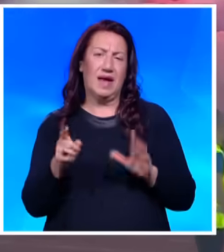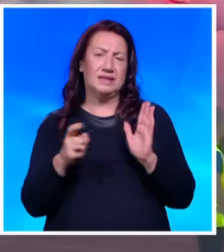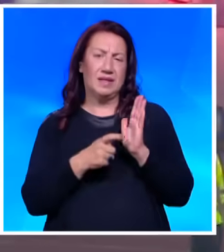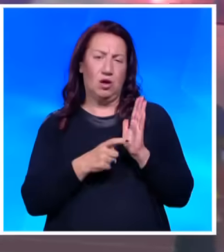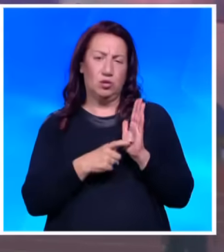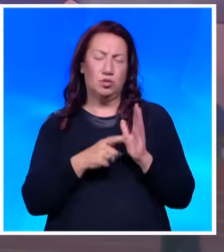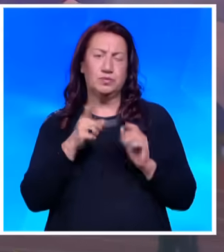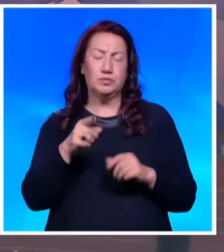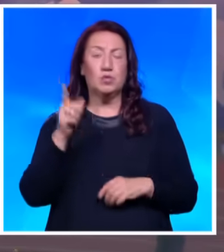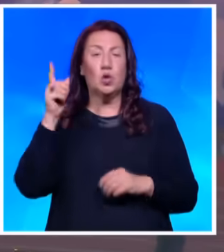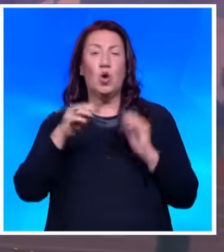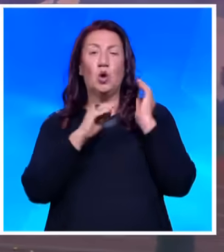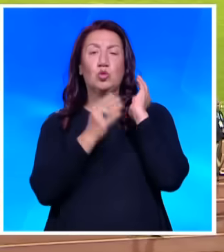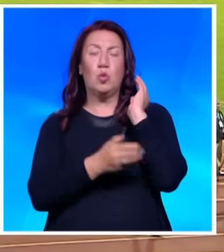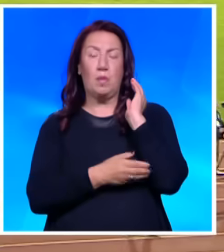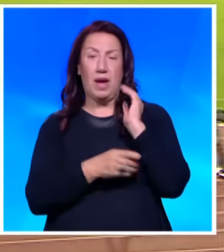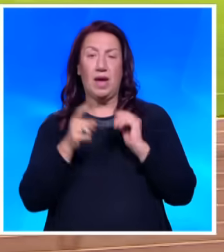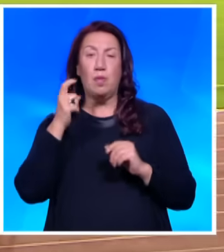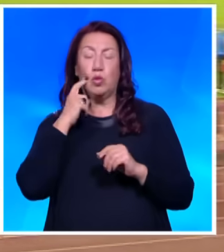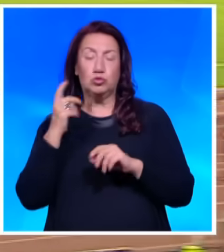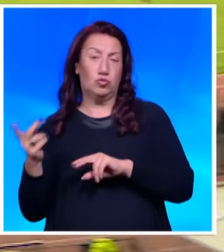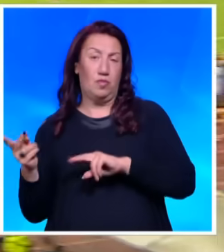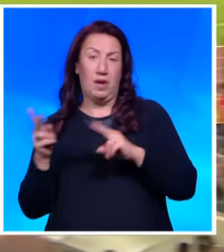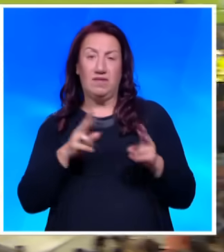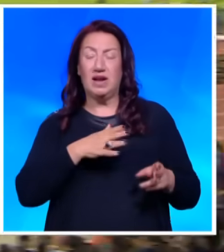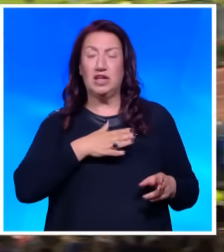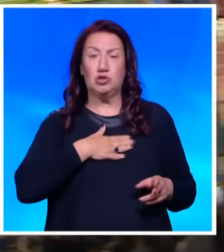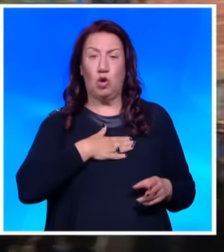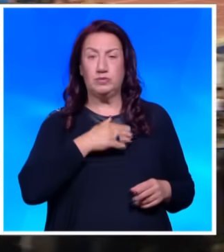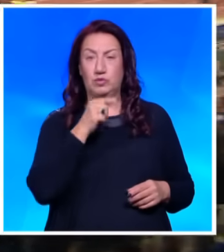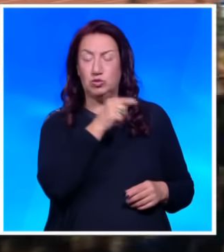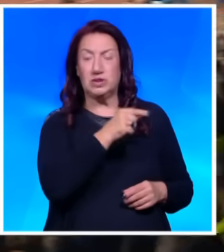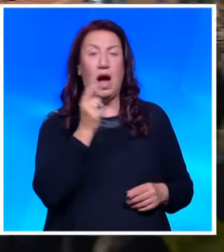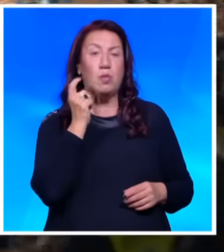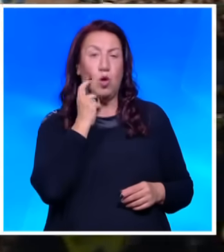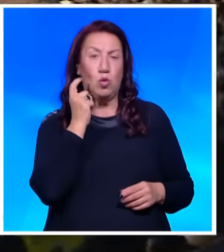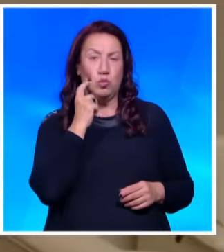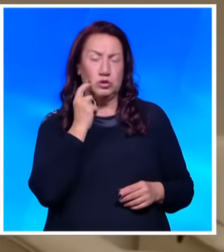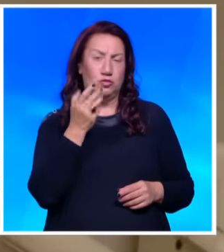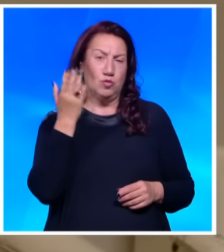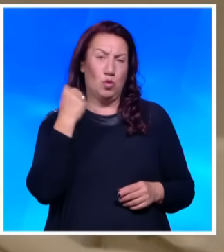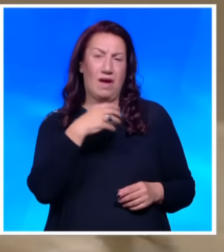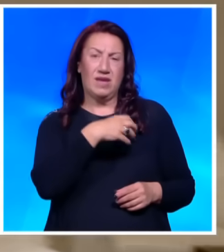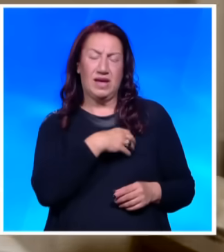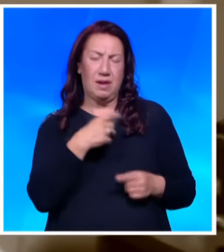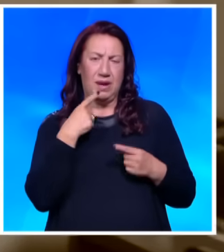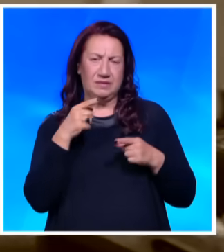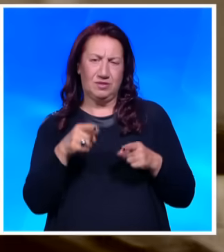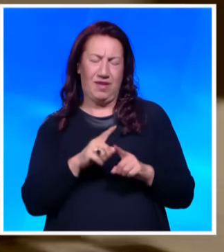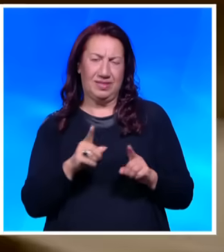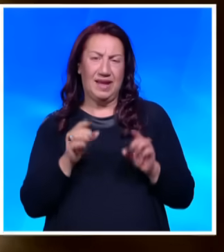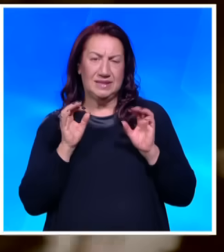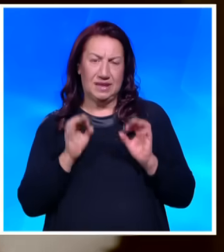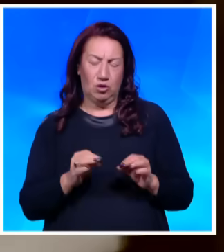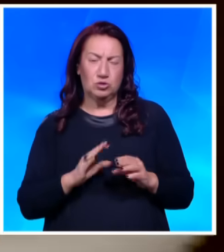собствеността на футболен клуб Левски на Бойко Борисов. Актът е определен от тогавашното правителство на ГЕРБ като несериозен. След това, като решение